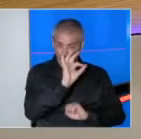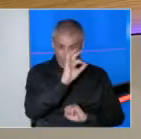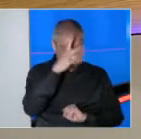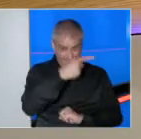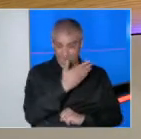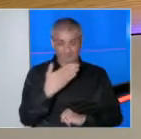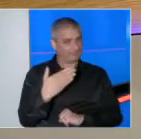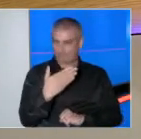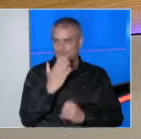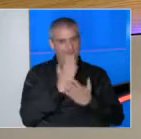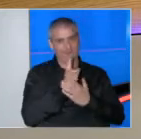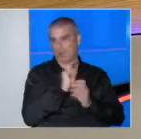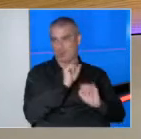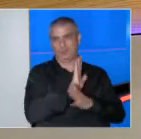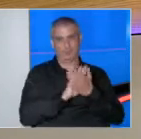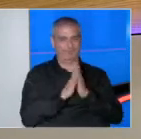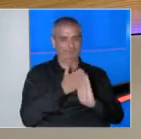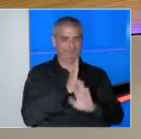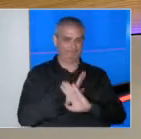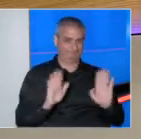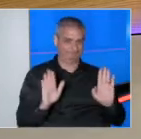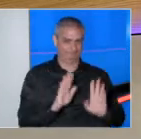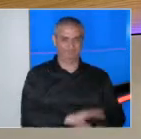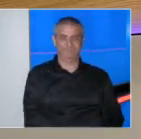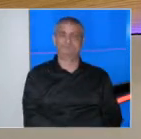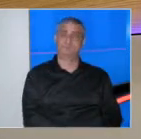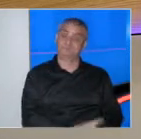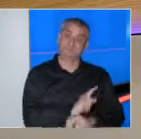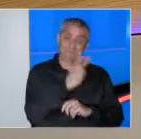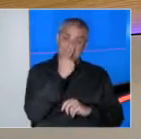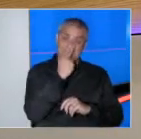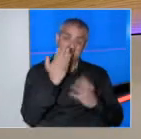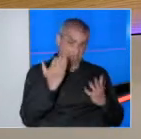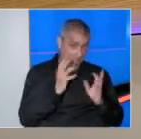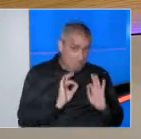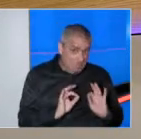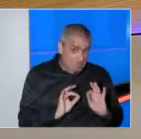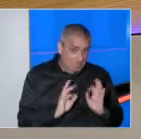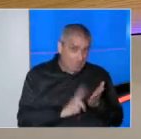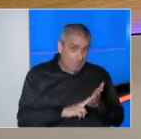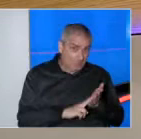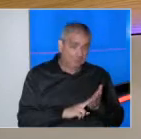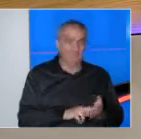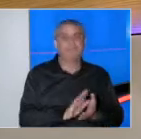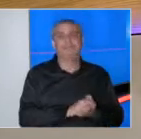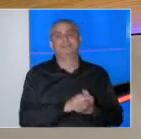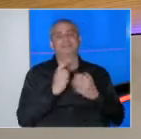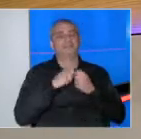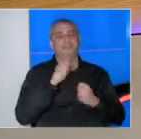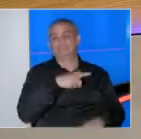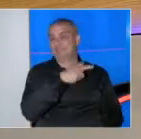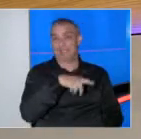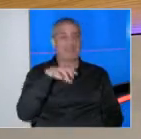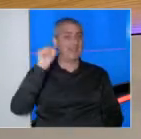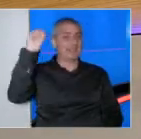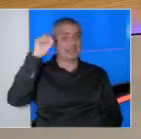של ימינה, כבר לא תומכים בו במהלכים הללו. מיד ננסה להבין האם הדבר הזה באמת נכון. חבר הכנסת איתמר בן גביר